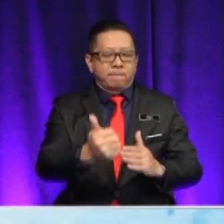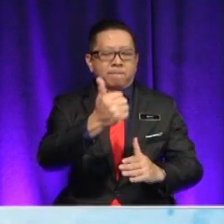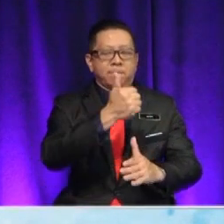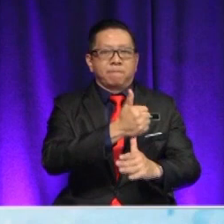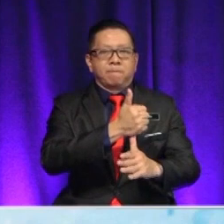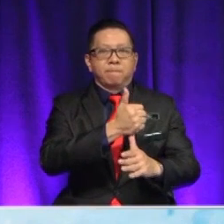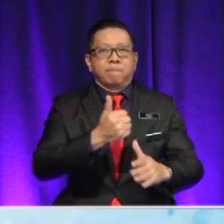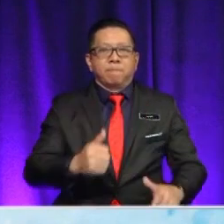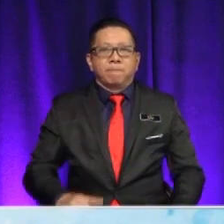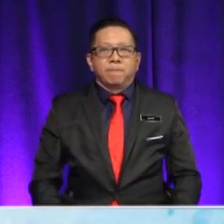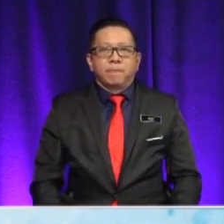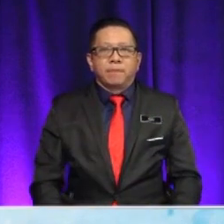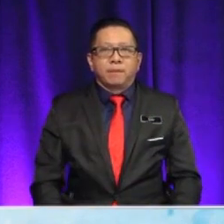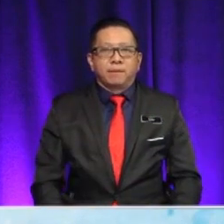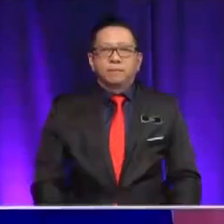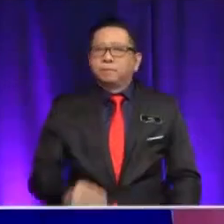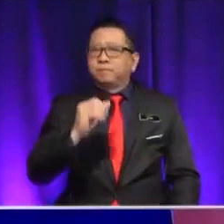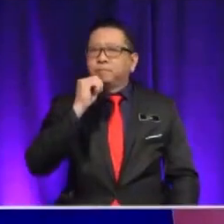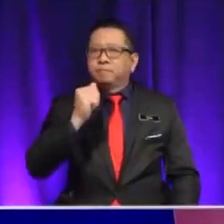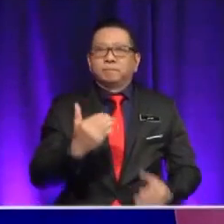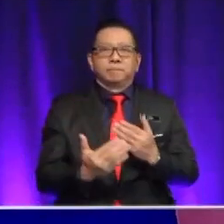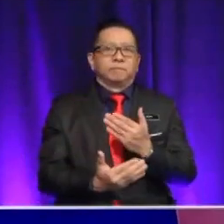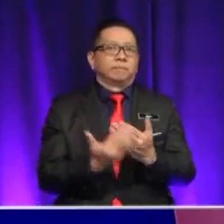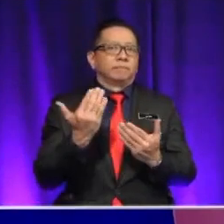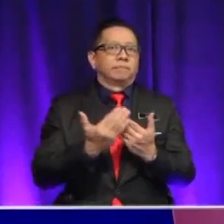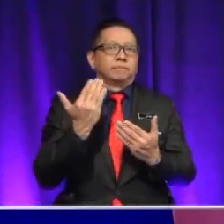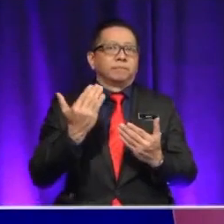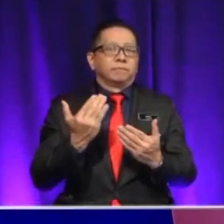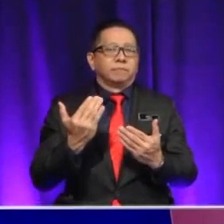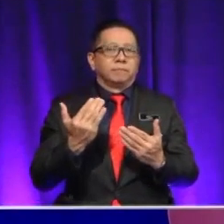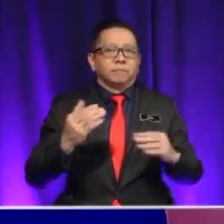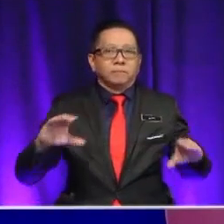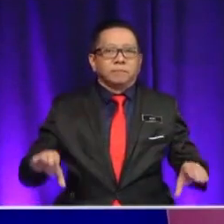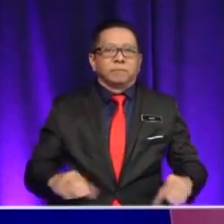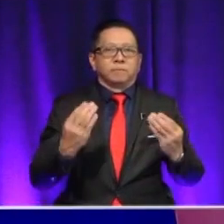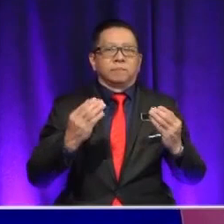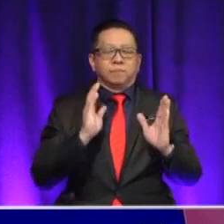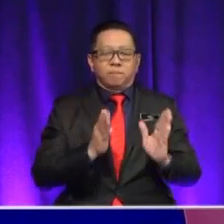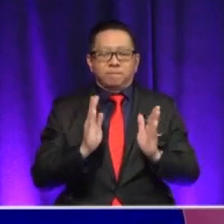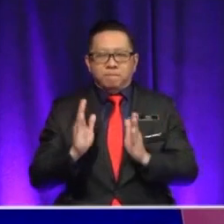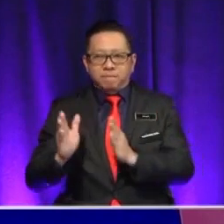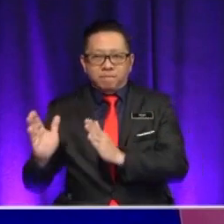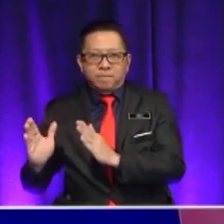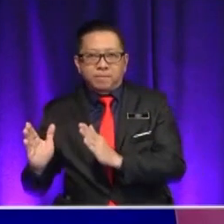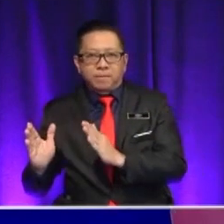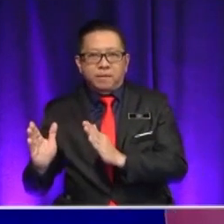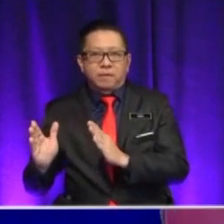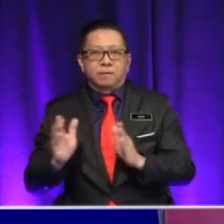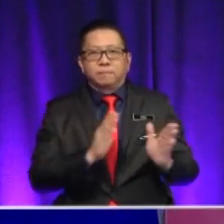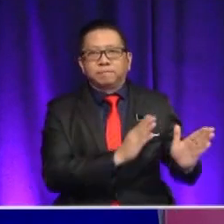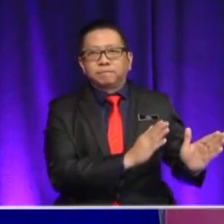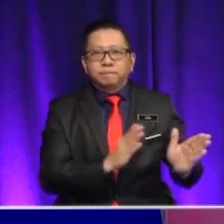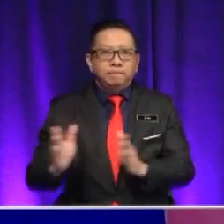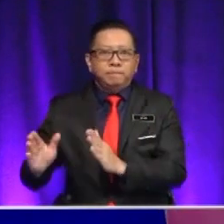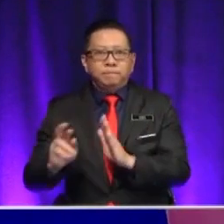sekali lah. Okey, jadi bukan senang untuk melakukan ataupun menyusun, merangka rukun negara